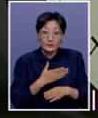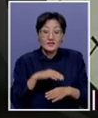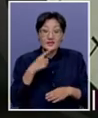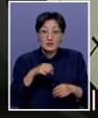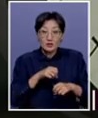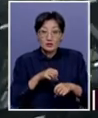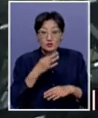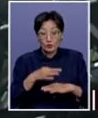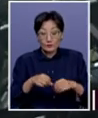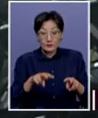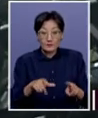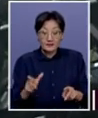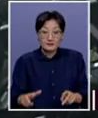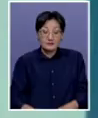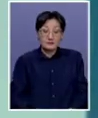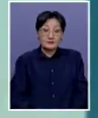мамандар.